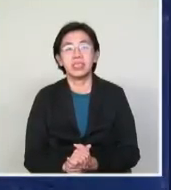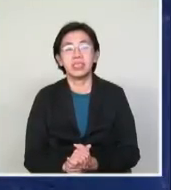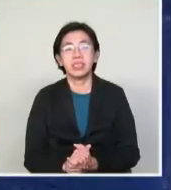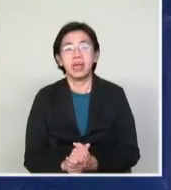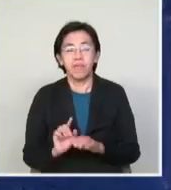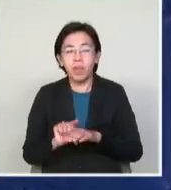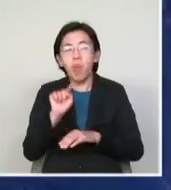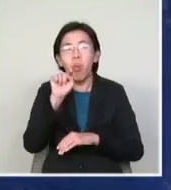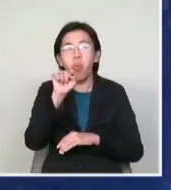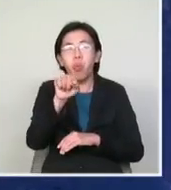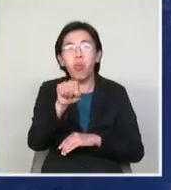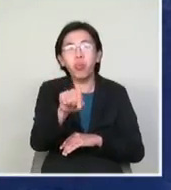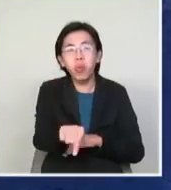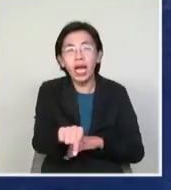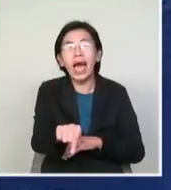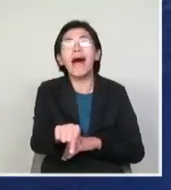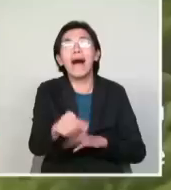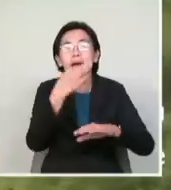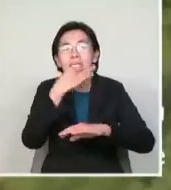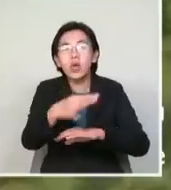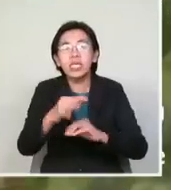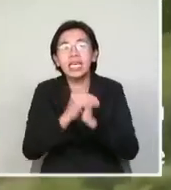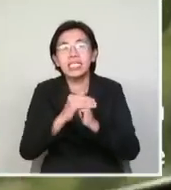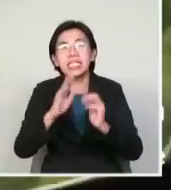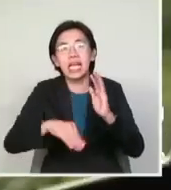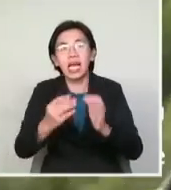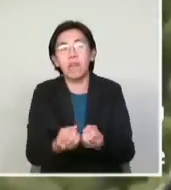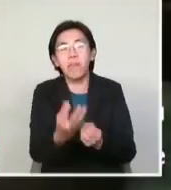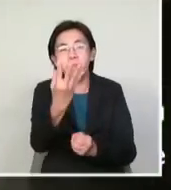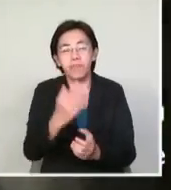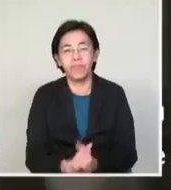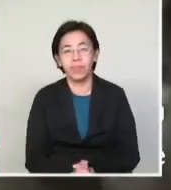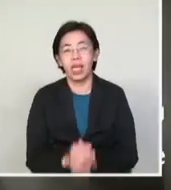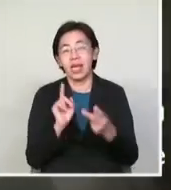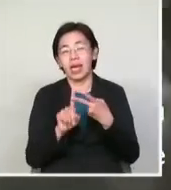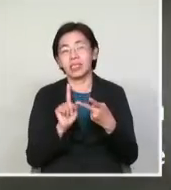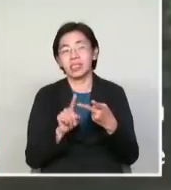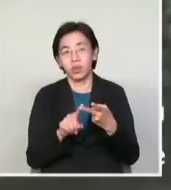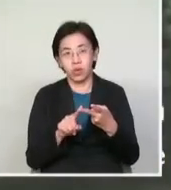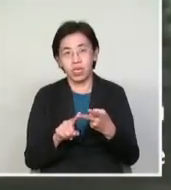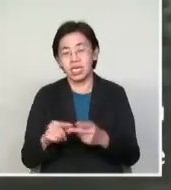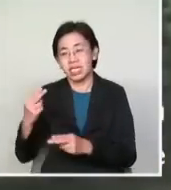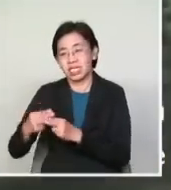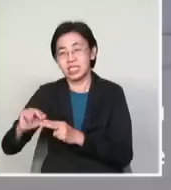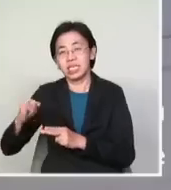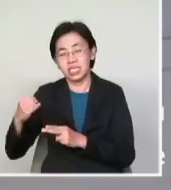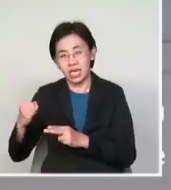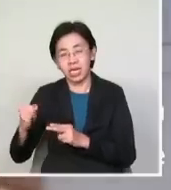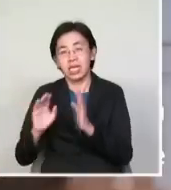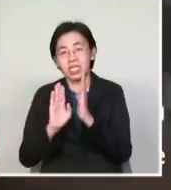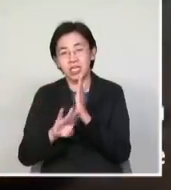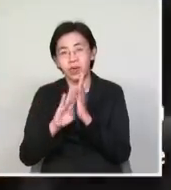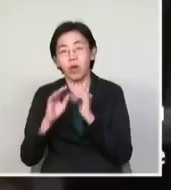ลูกหนึ่งนะคะที่ถูกยิงออกมาแล้วก็ไปตกในน่านน้ำทะเลจีนใต้ส่วนอีก1ลูกนะคะก็คือยิงจากมณฑลเจ้อเจียงทางตะวันออกของประเทศ